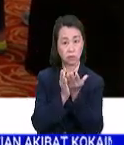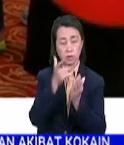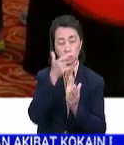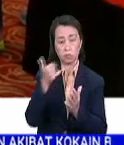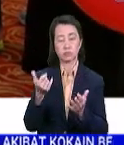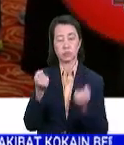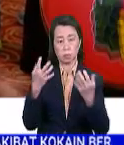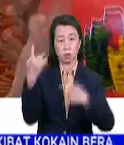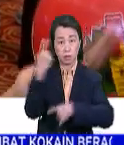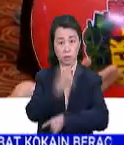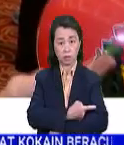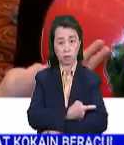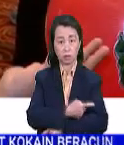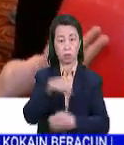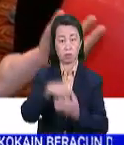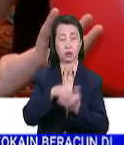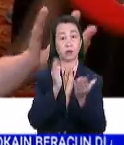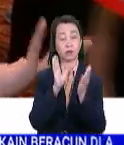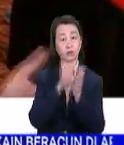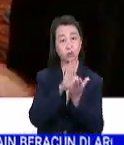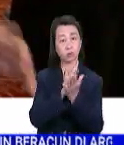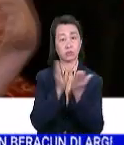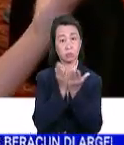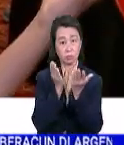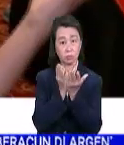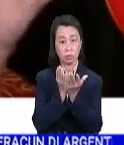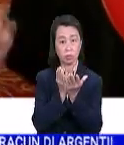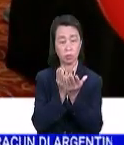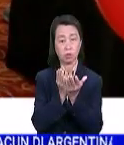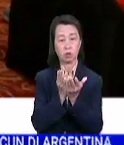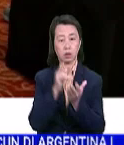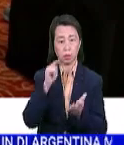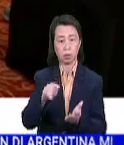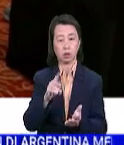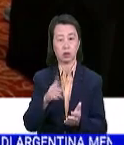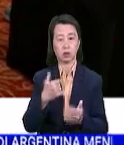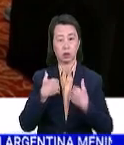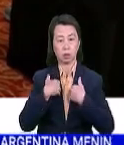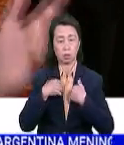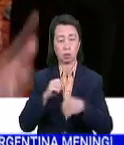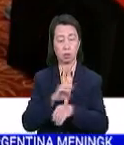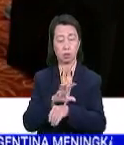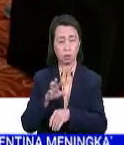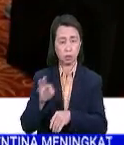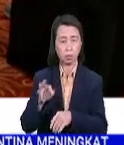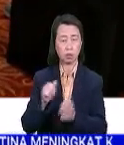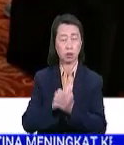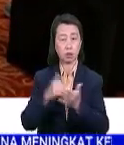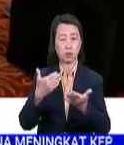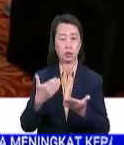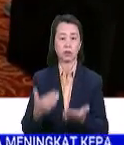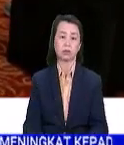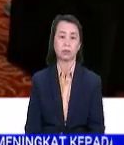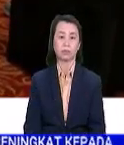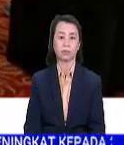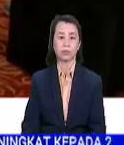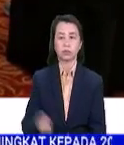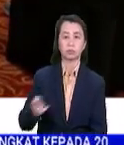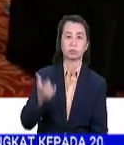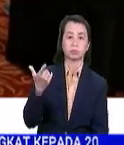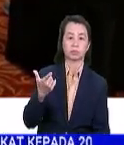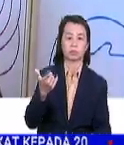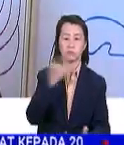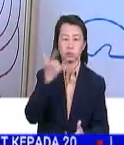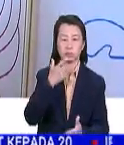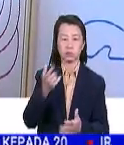say today in school, in one of these schools, there's a coronavirus in year 7. And then you don't want that to